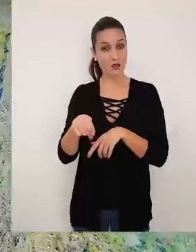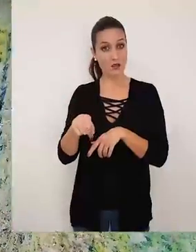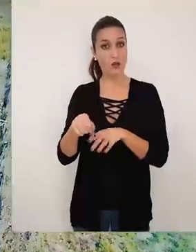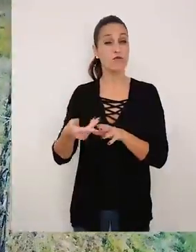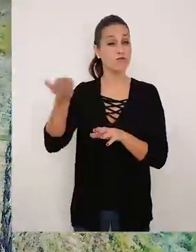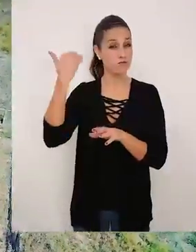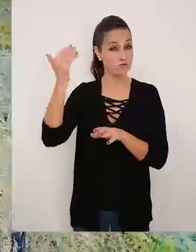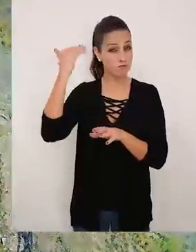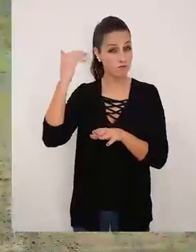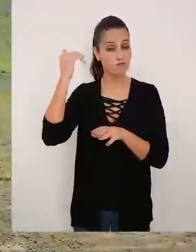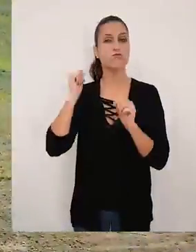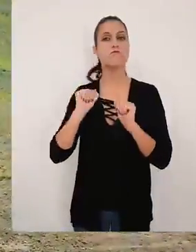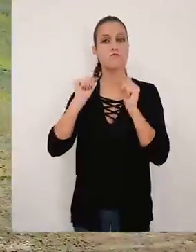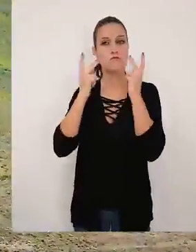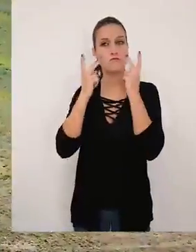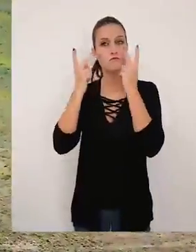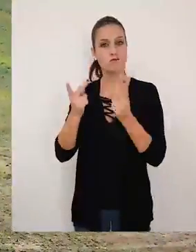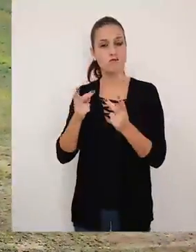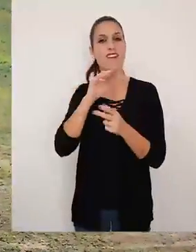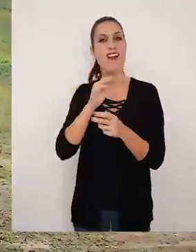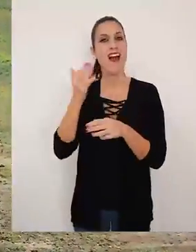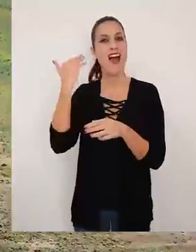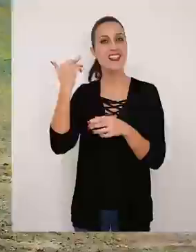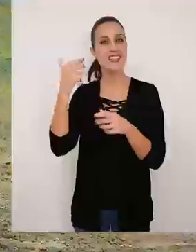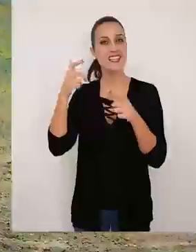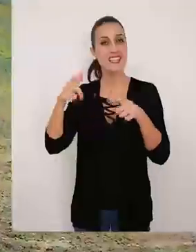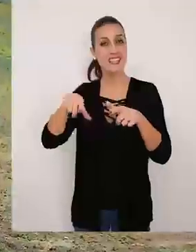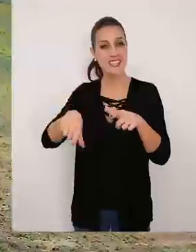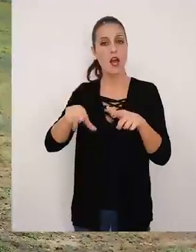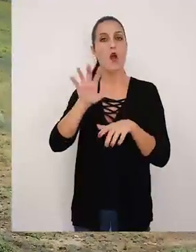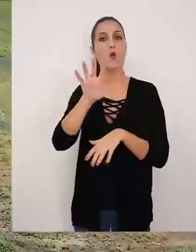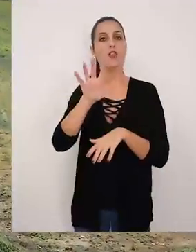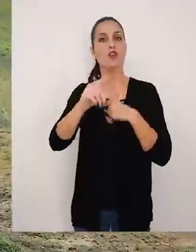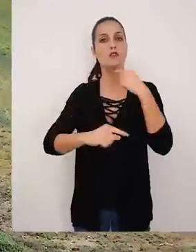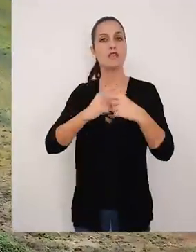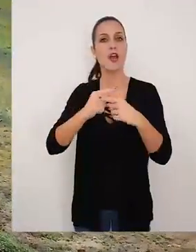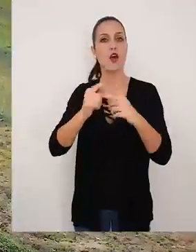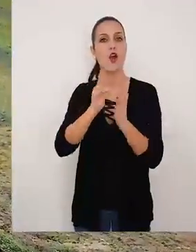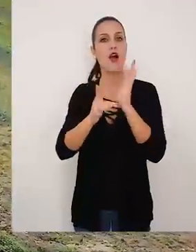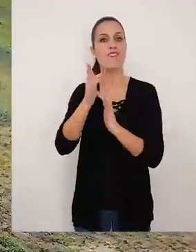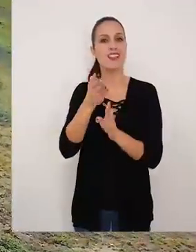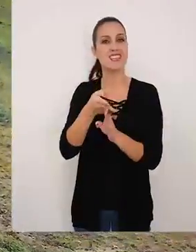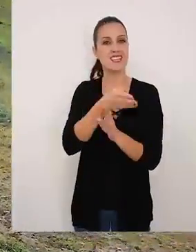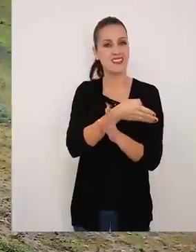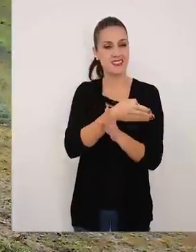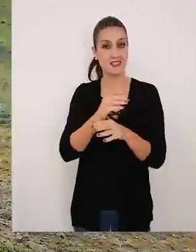una volta era possibile scorgere l'antica necropoli risalente al V secolo a.C.